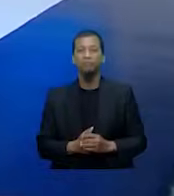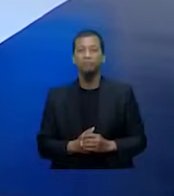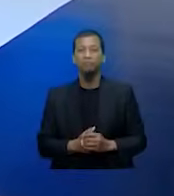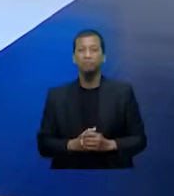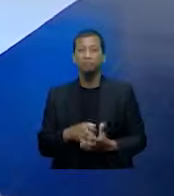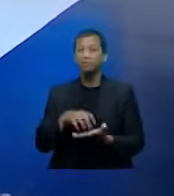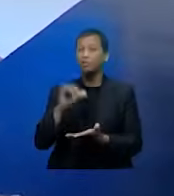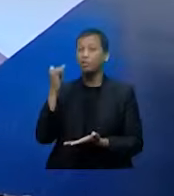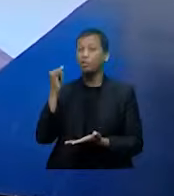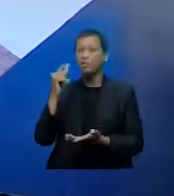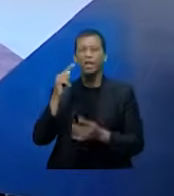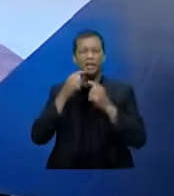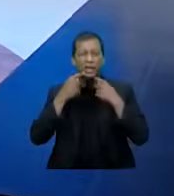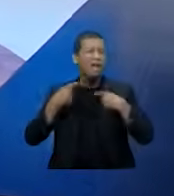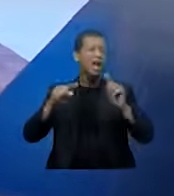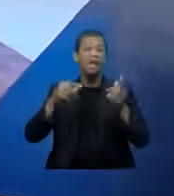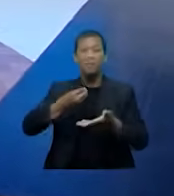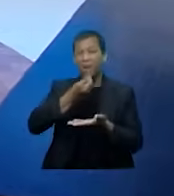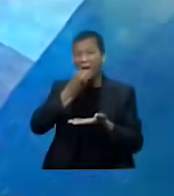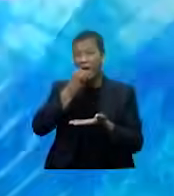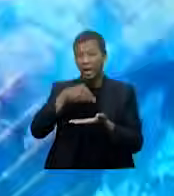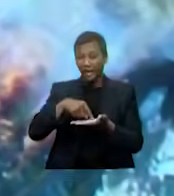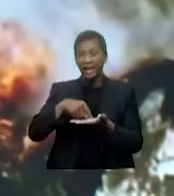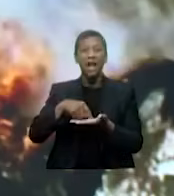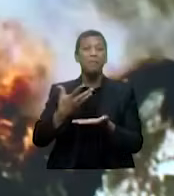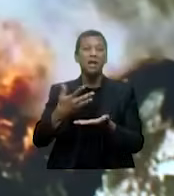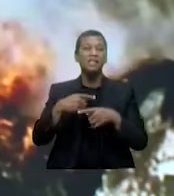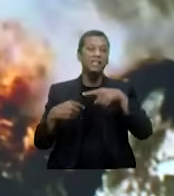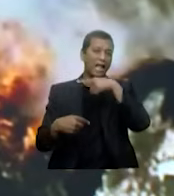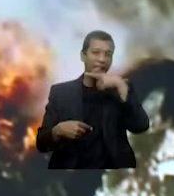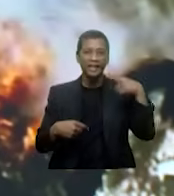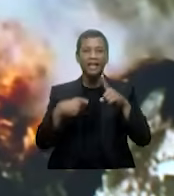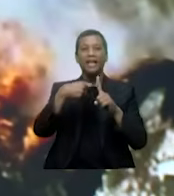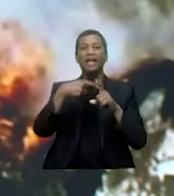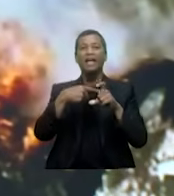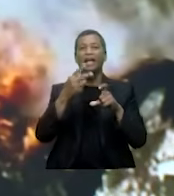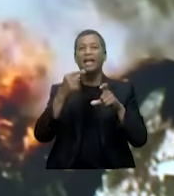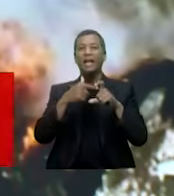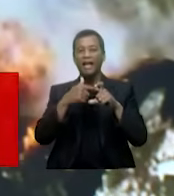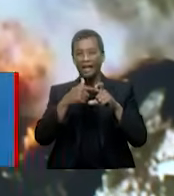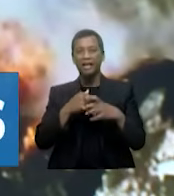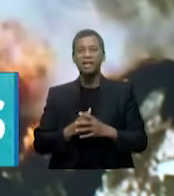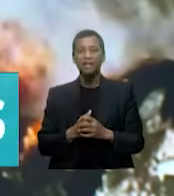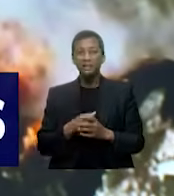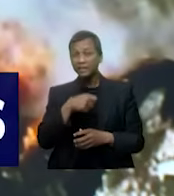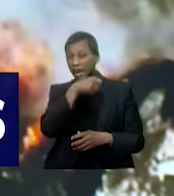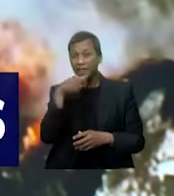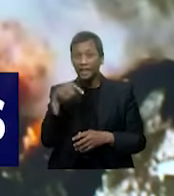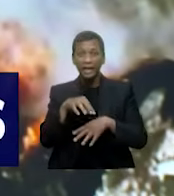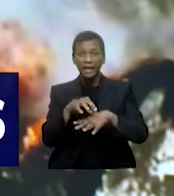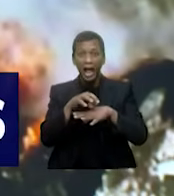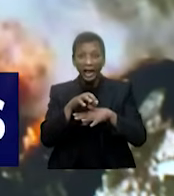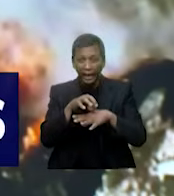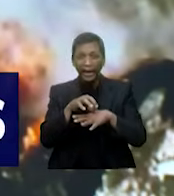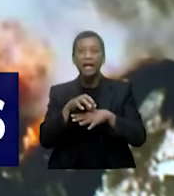Pemirsa, Yogyakarta dikenal dengan aneka kuliner yang menggugah selera. Sate kere salah satunya. Sate dari daging dan